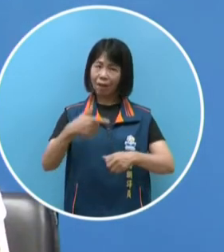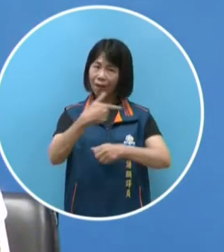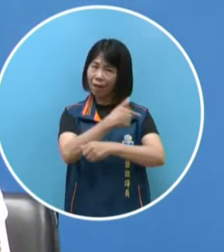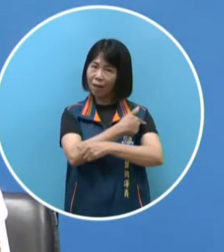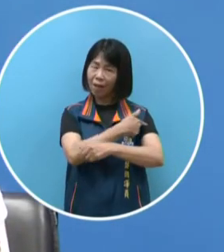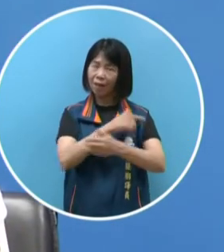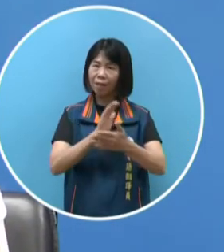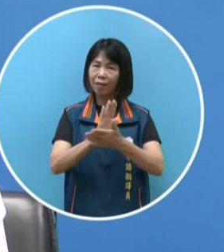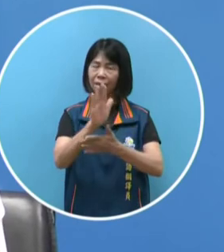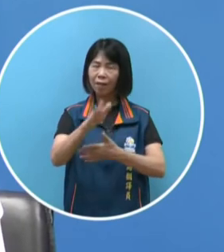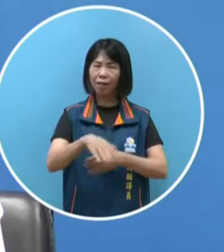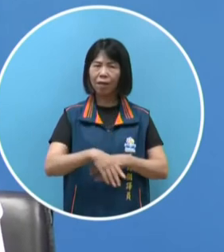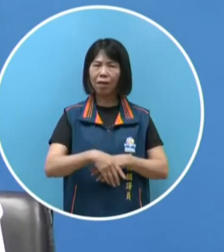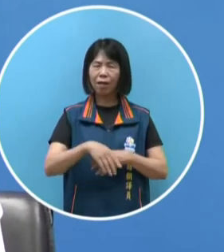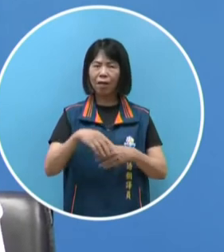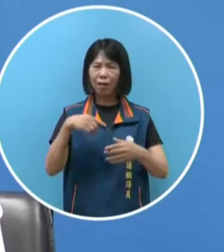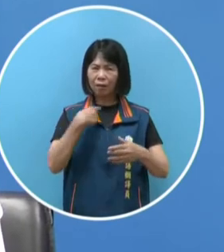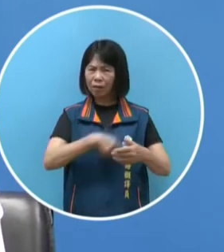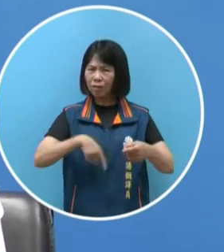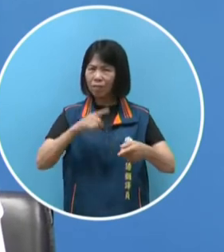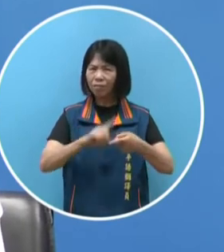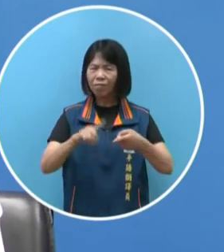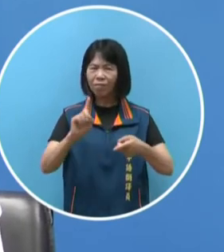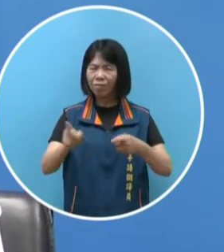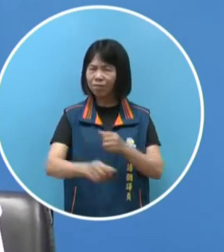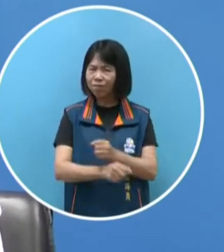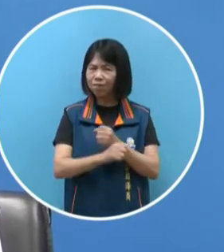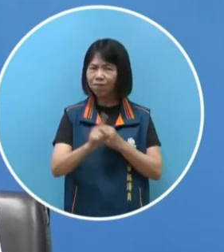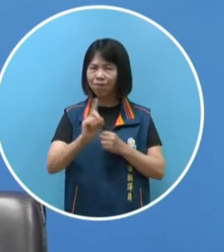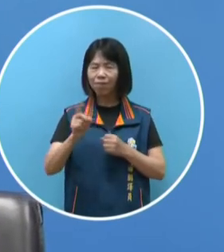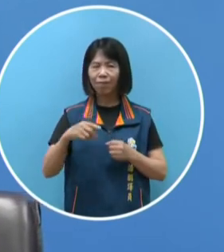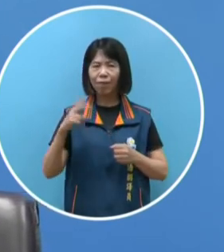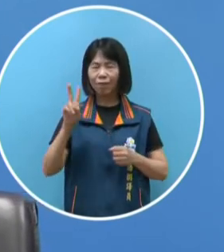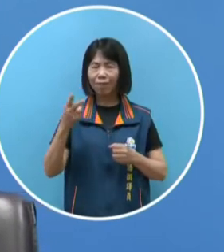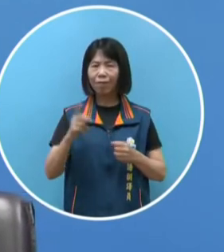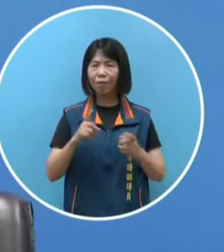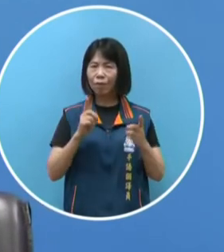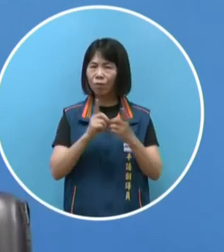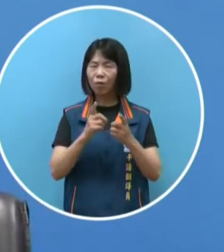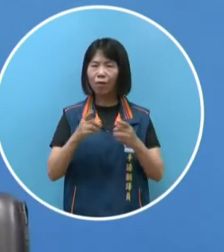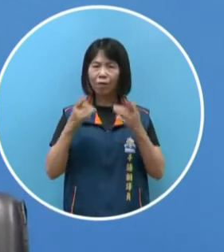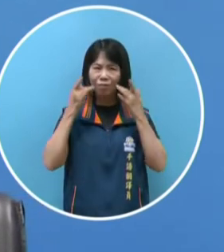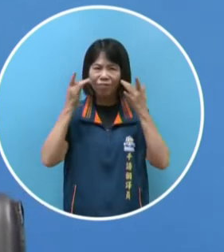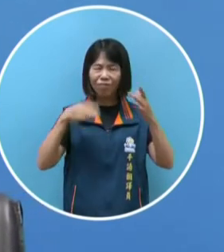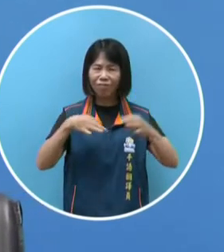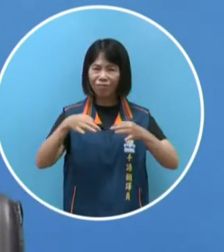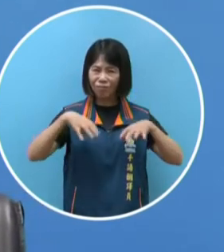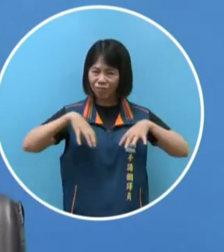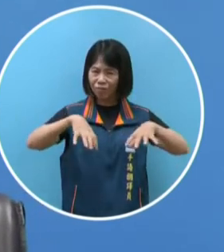多的生活资讯，让宅在家也能够达到学习的目的。记者林杰，花莲市采访报道。